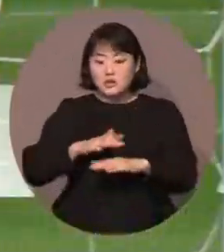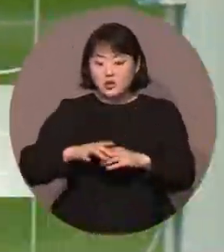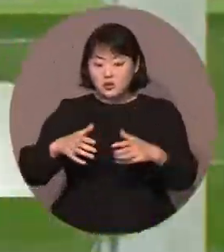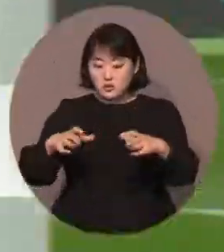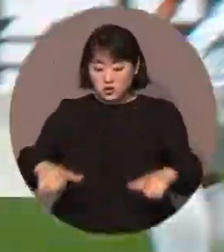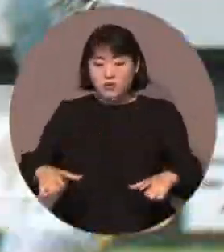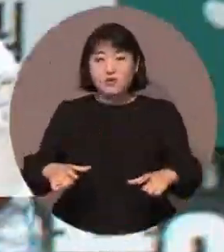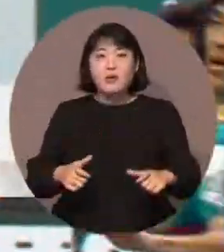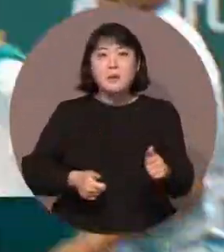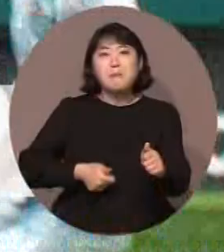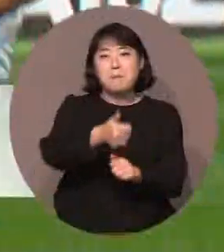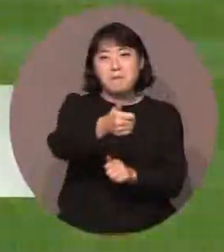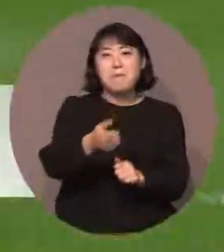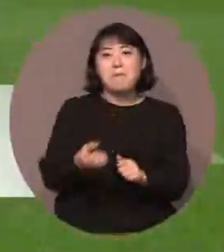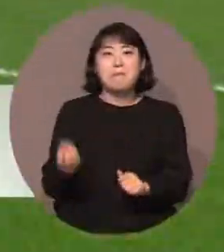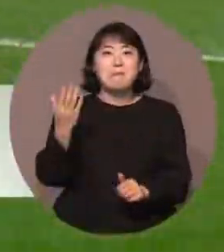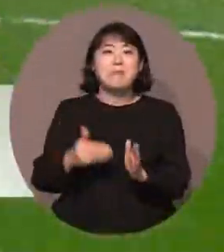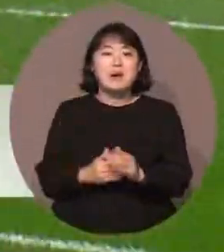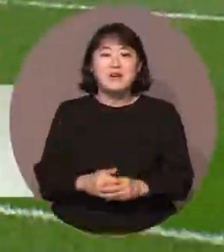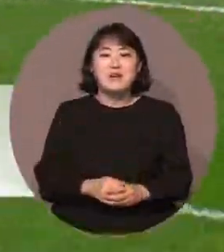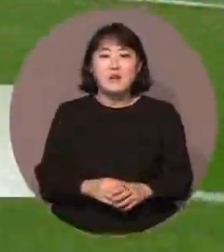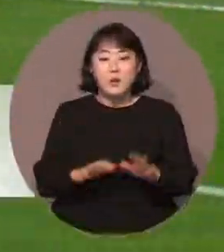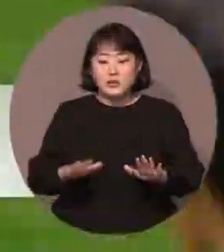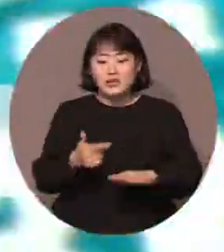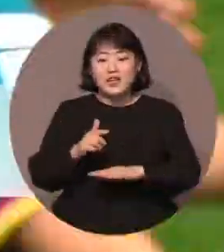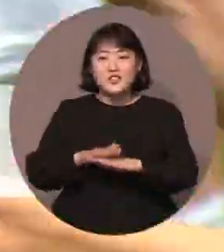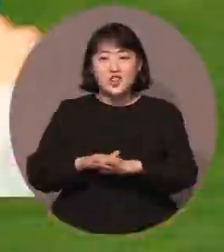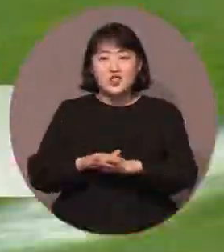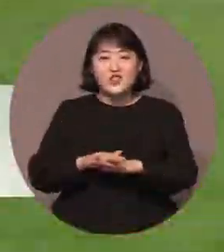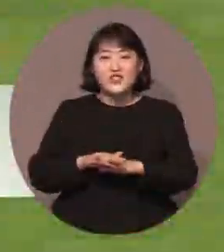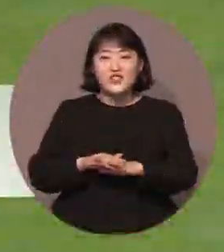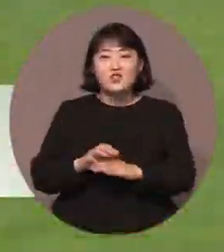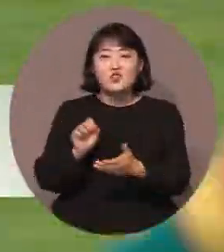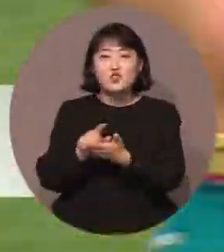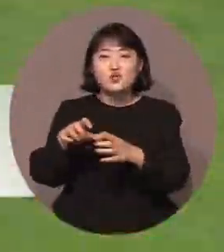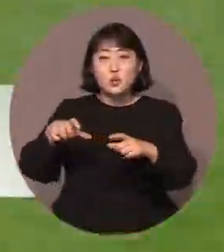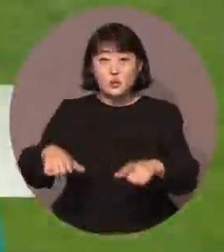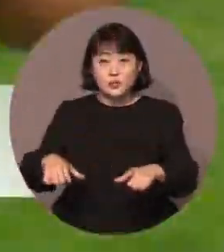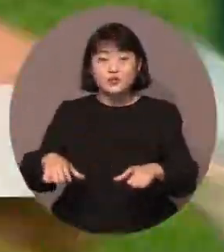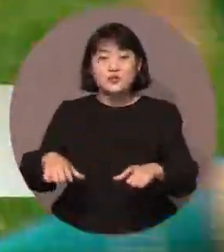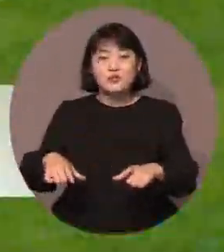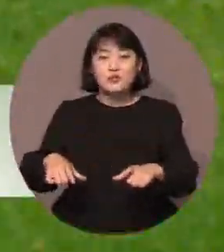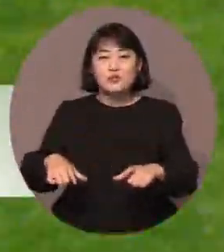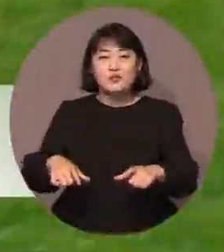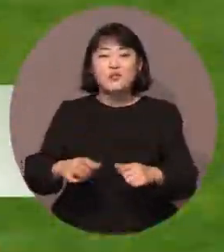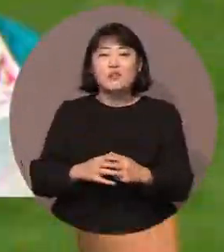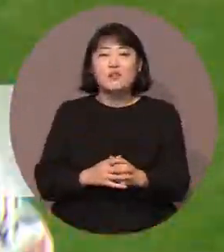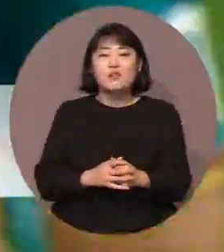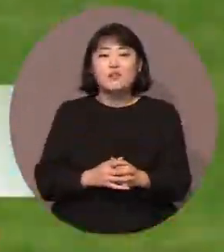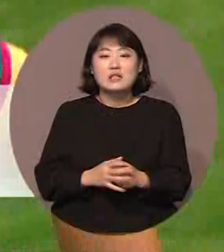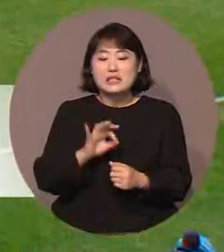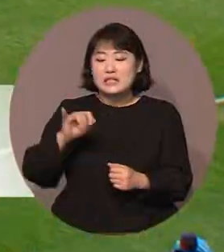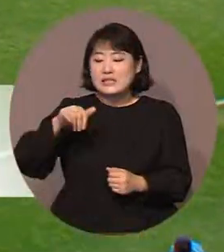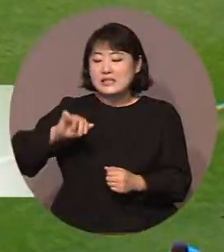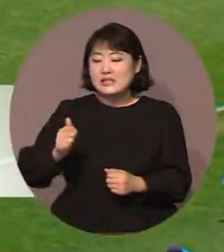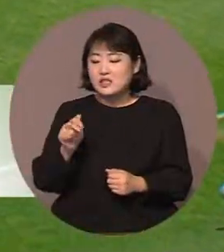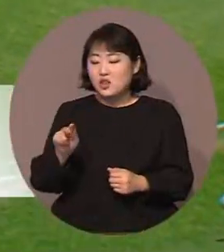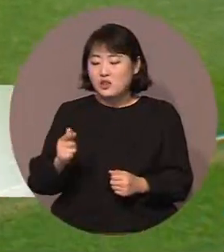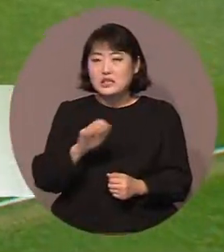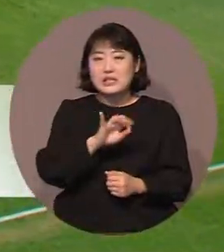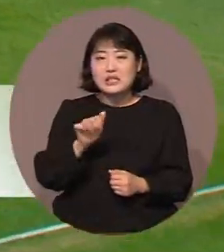잡았습니다 대전은 오늘 대전 월드컵 경기장에서 열린 울산과의 7라운드 경기에서 이진현과